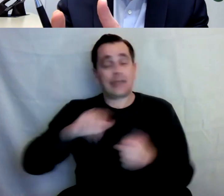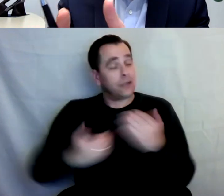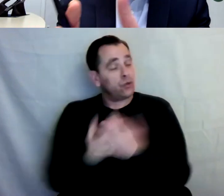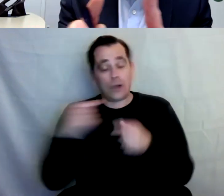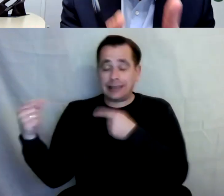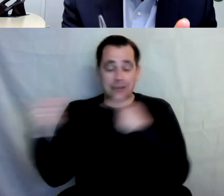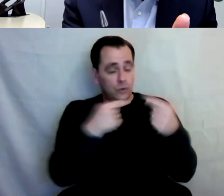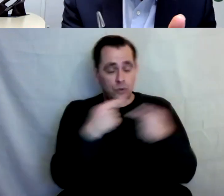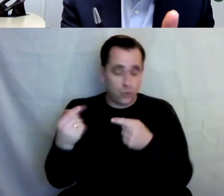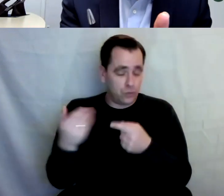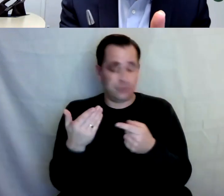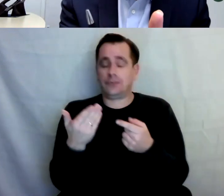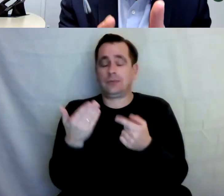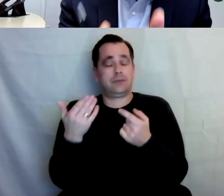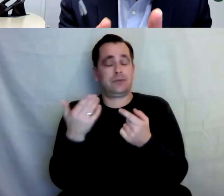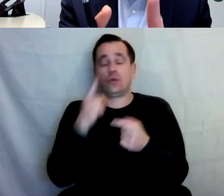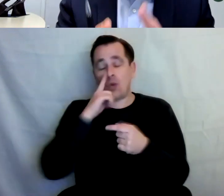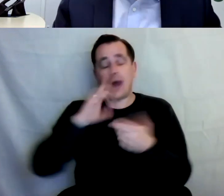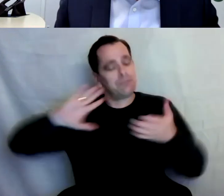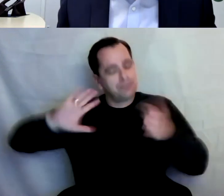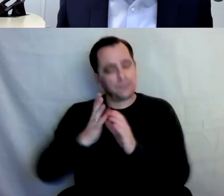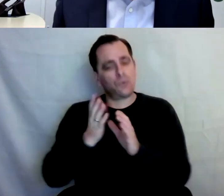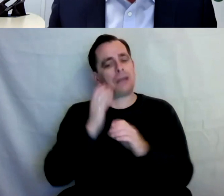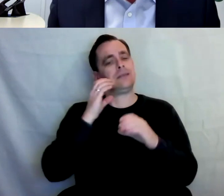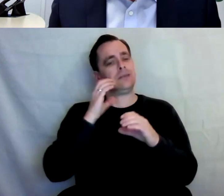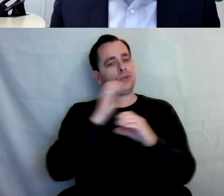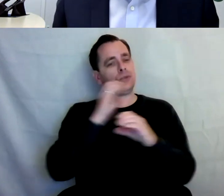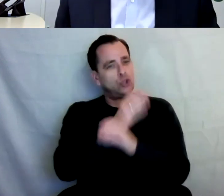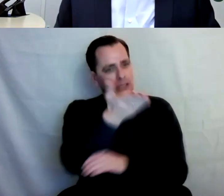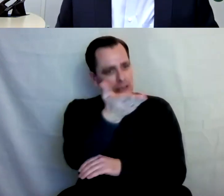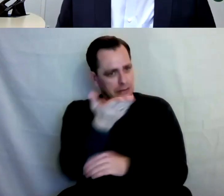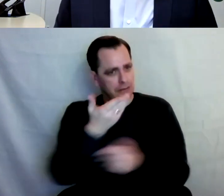des Lebens, an den Anfang des Lebens, Weihnachten.